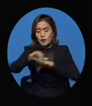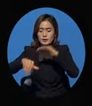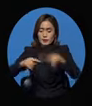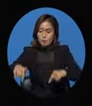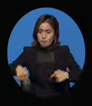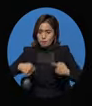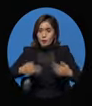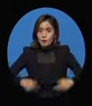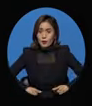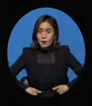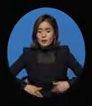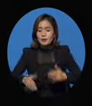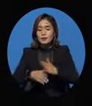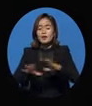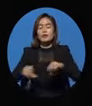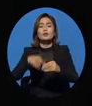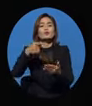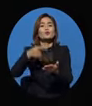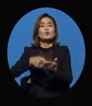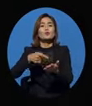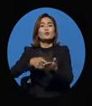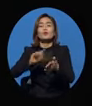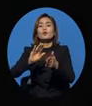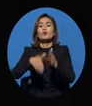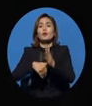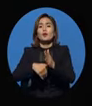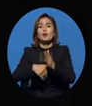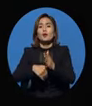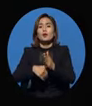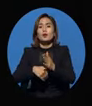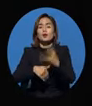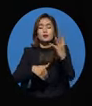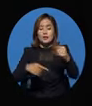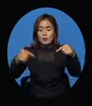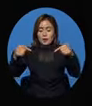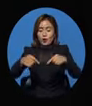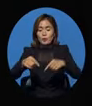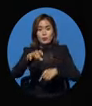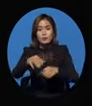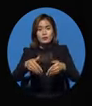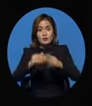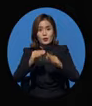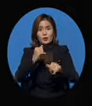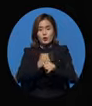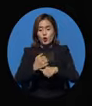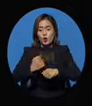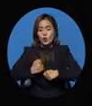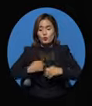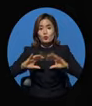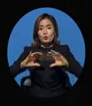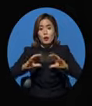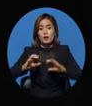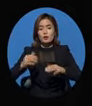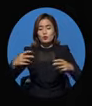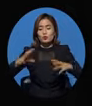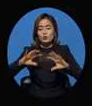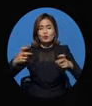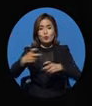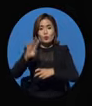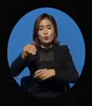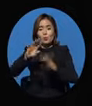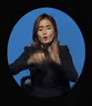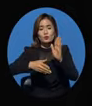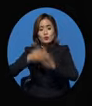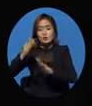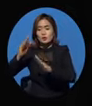이번에 정세균 총리 시절의 4자 협의체 를 만들었습니다 아시다시피 국방부 꾼 토부 광 조 c 이고